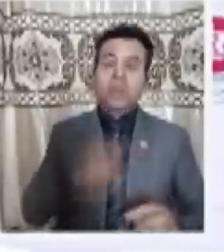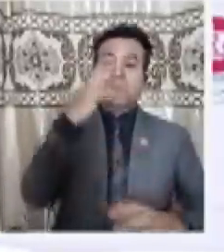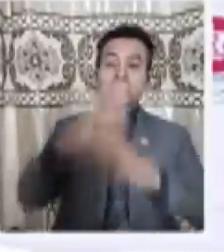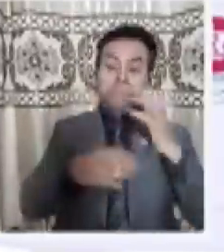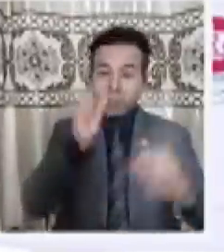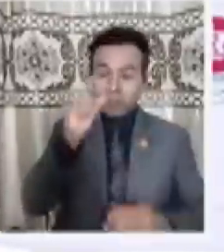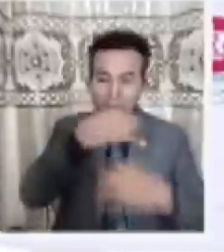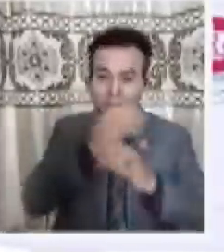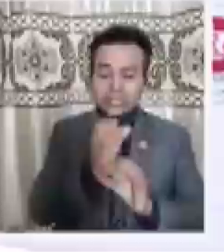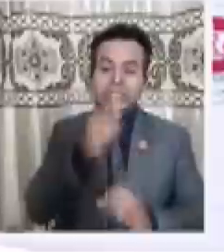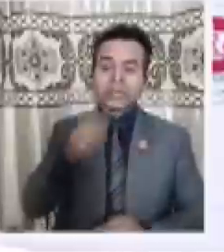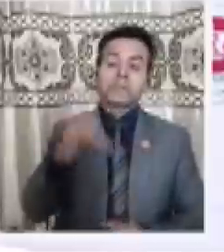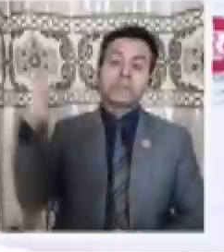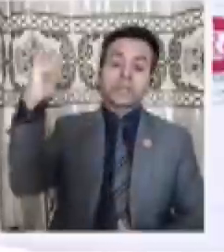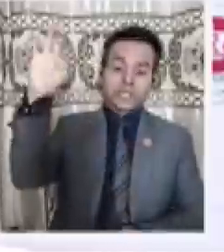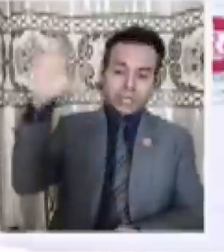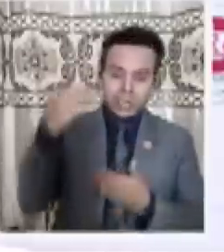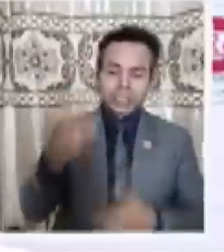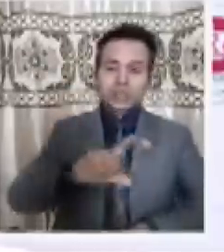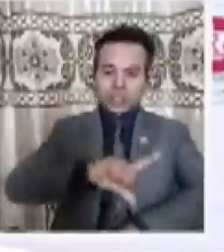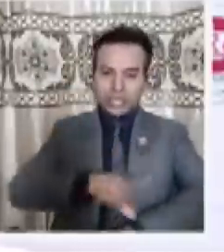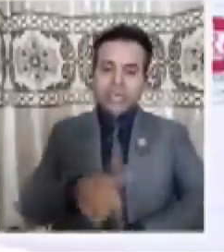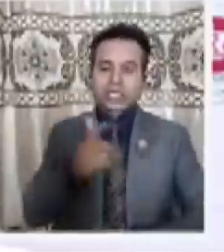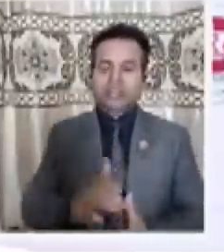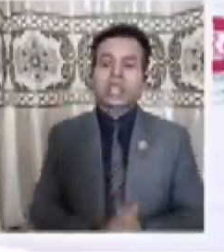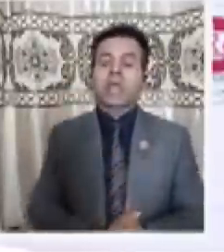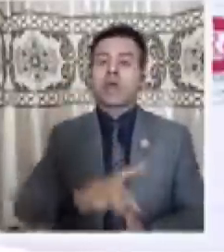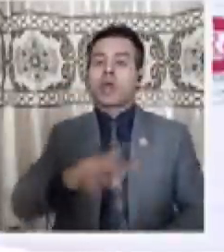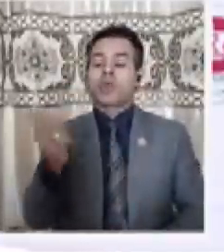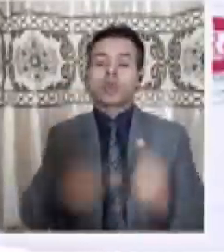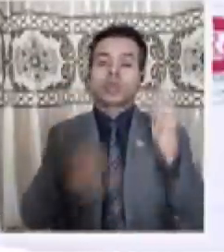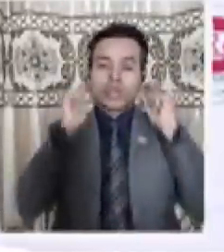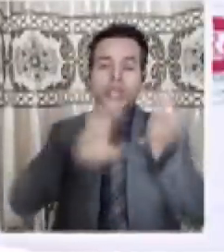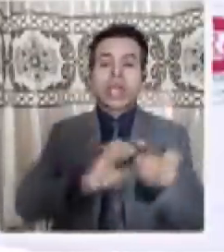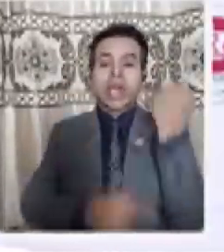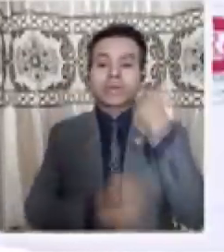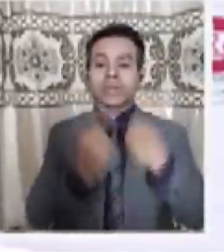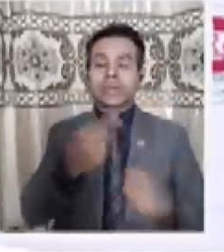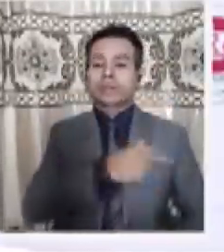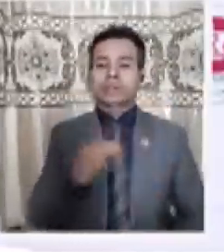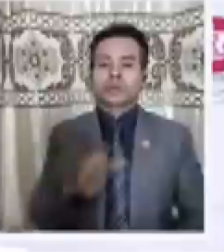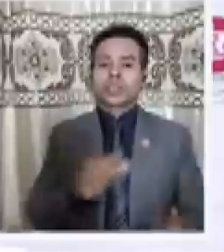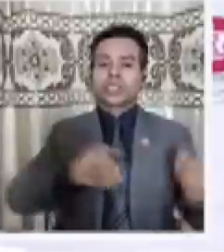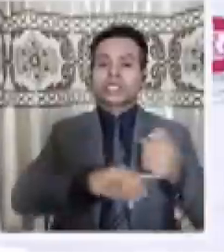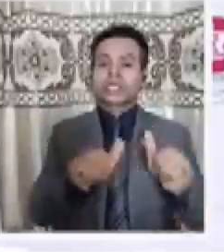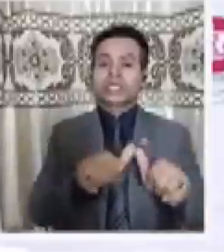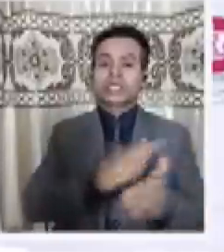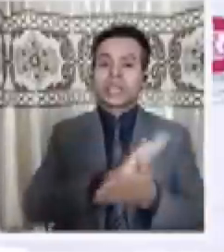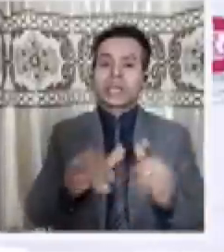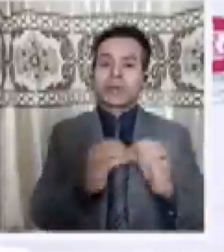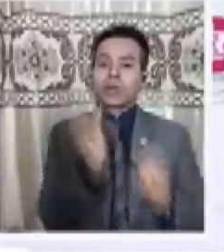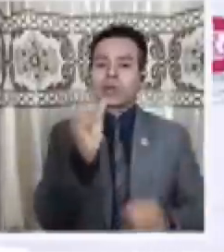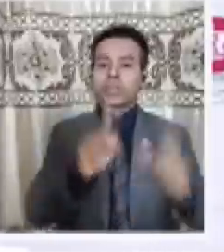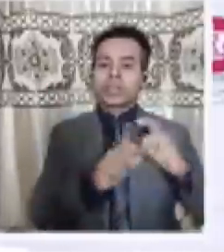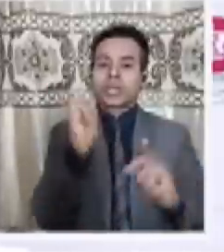অতি দ্রুতই তারা শুরু করবে। তবে শাহাবুদ্দিন মেডিকেল কলেজ হাসপাতাল থেকে আমরা কোনো রকম এখন পর্যন্ত উত্তর পাইনি।